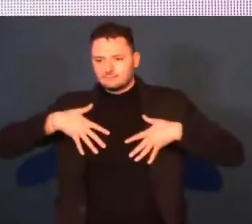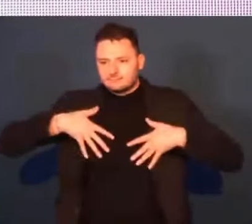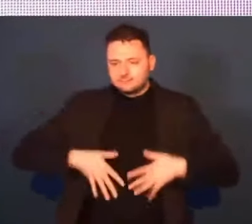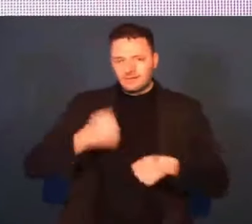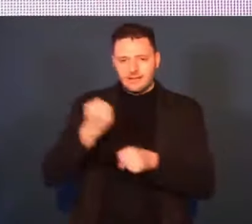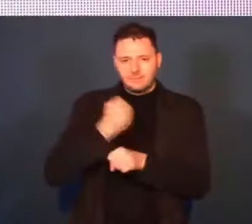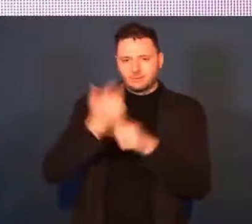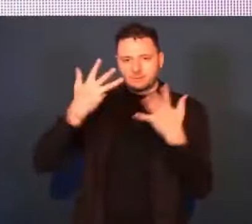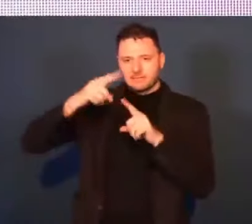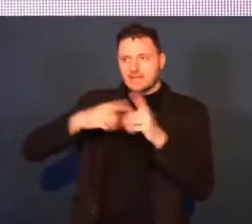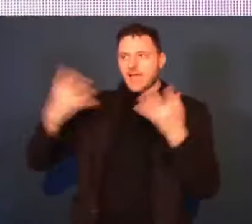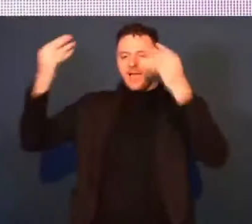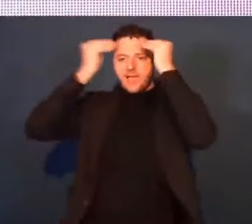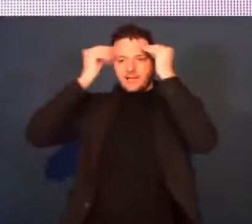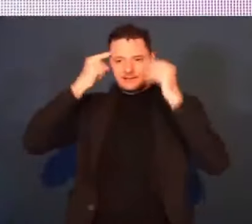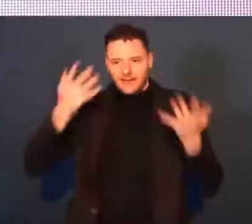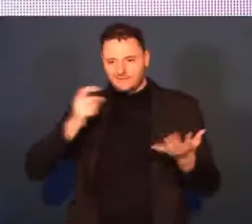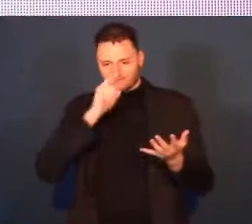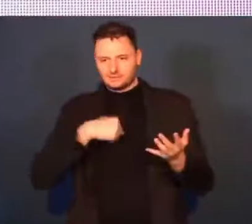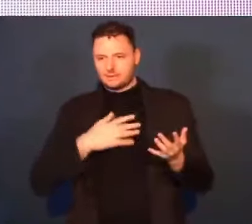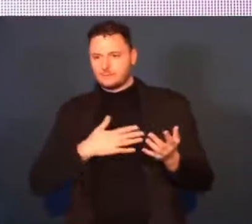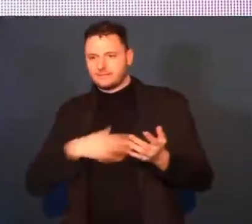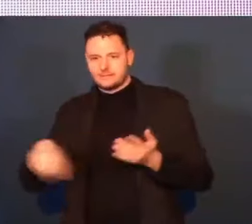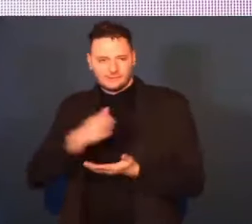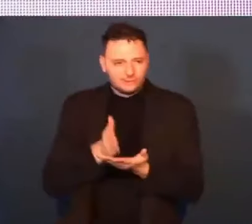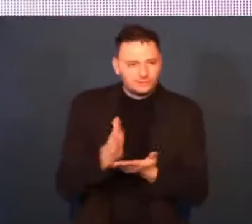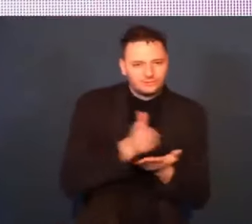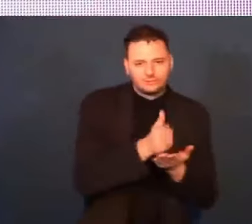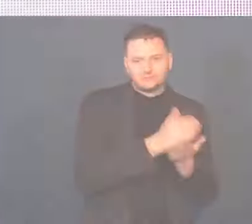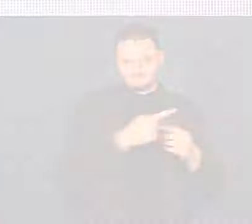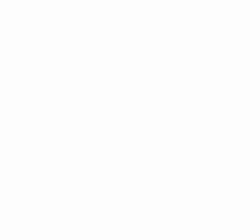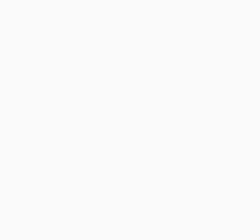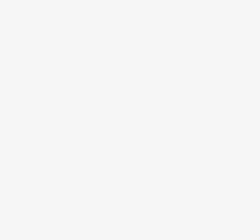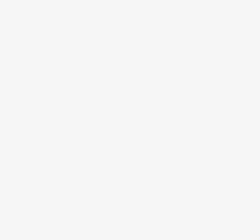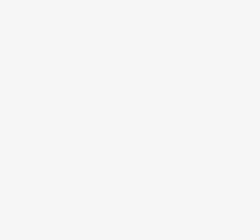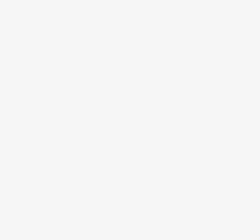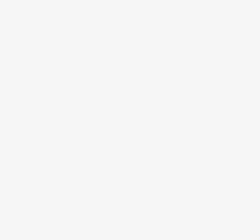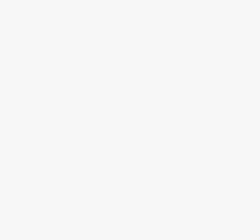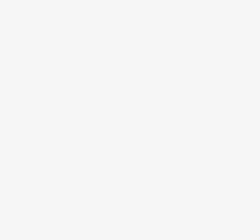9 месеца е, че наистина има начин, че ние имаме отбор, че ние имаме кауза.